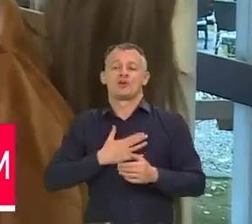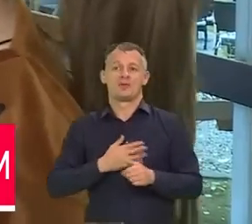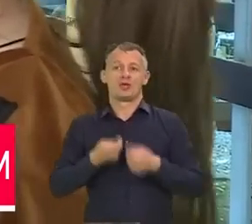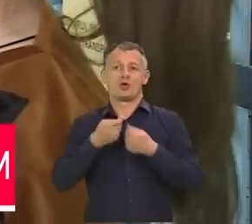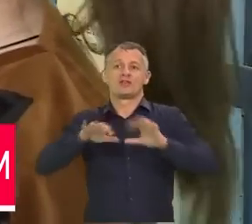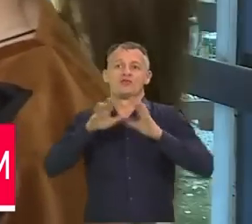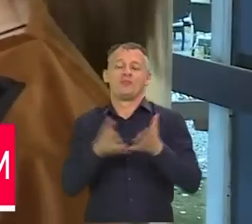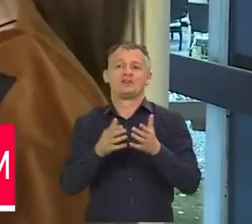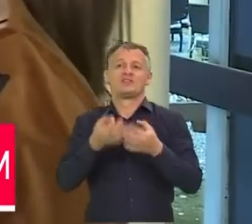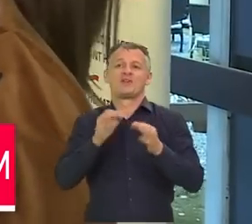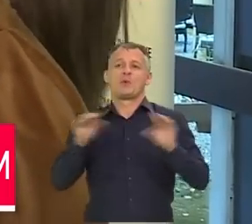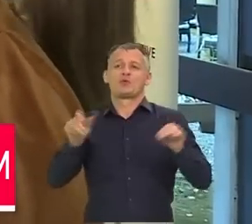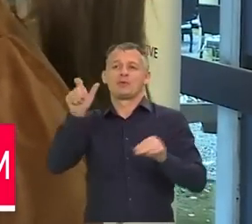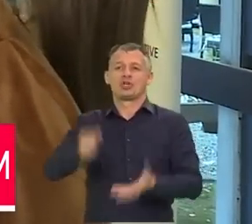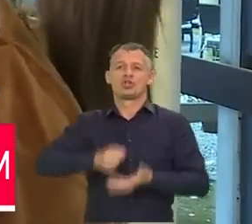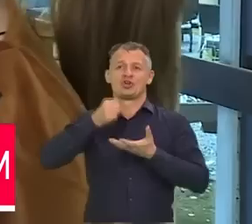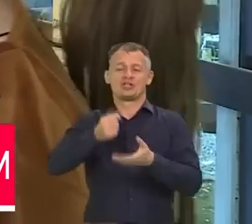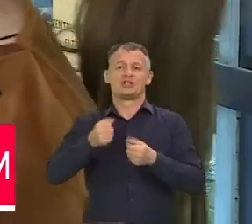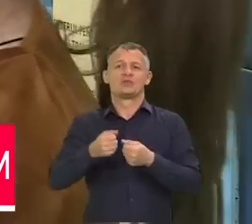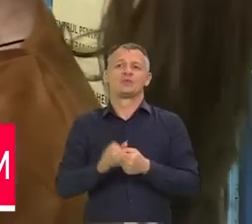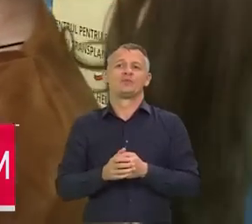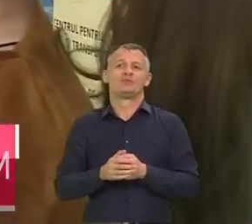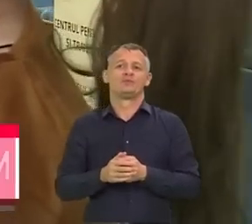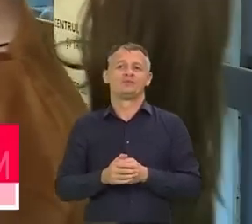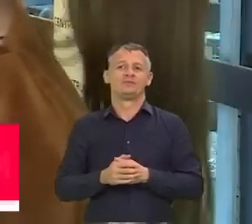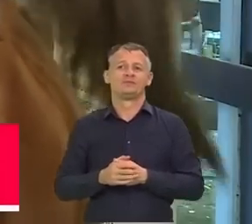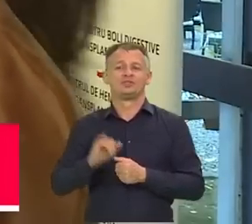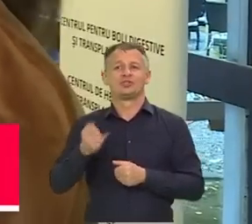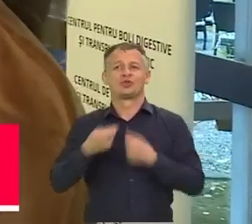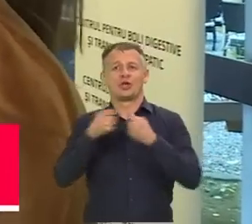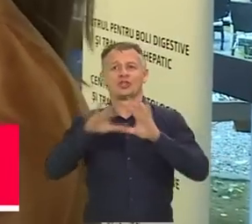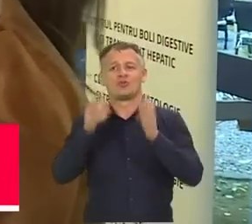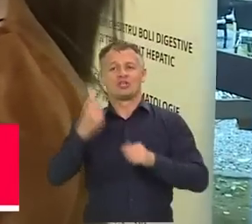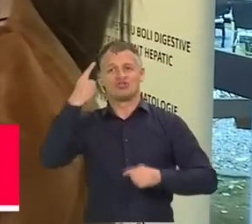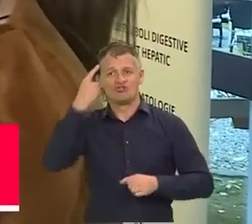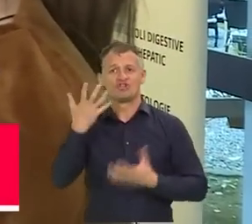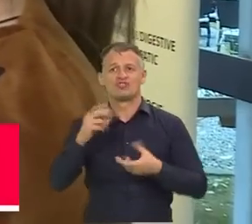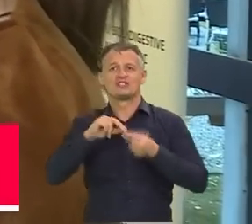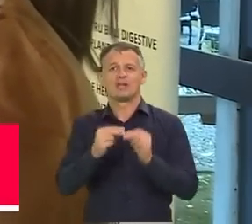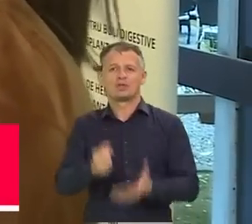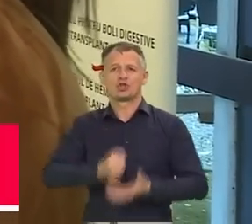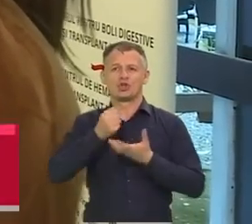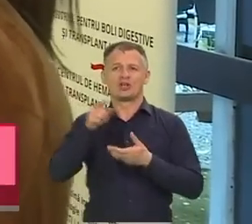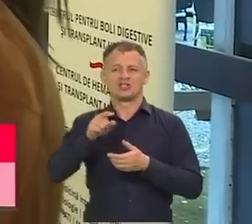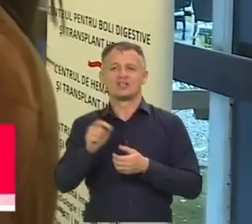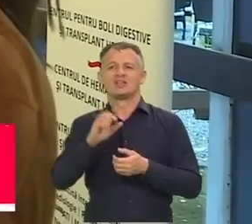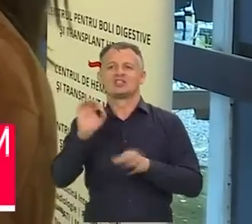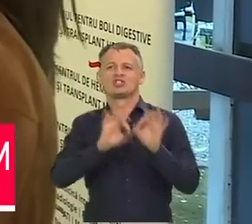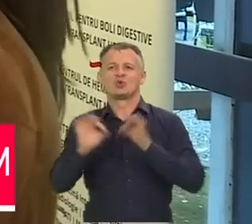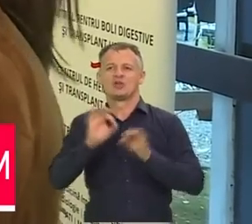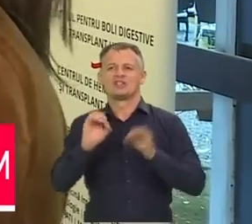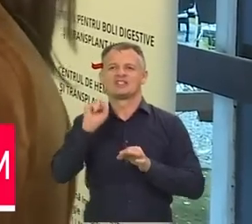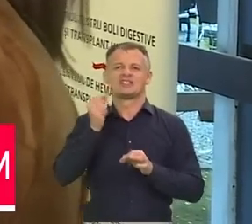donatori și cât mai multă lume să știe ce înseamnă această donare de celule STEM, că nu este atât de